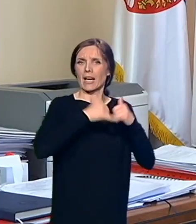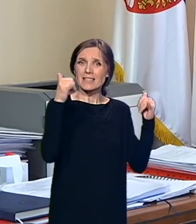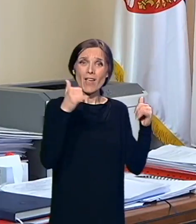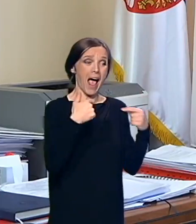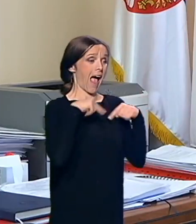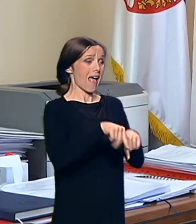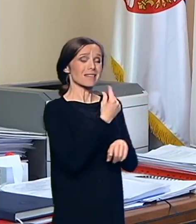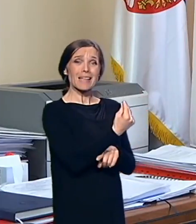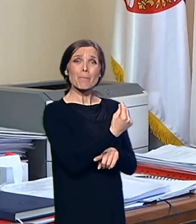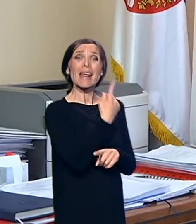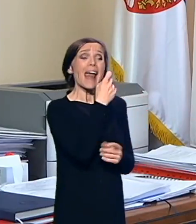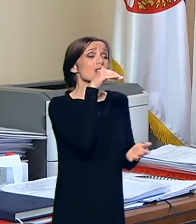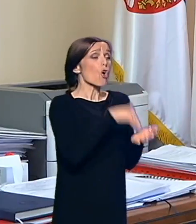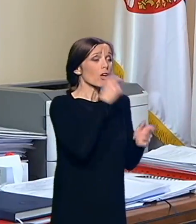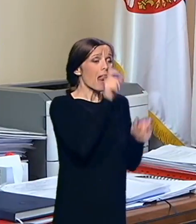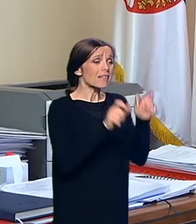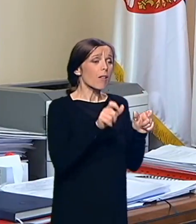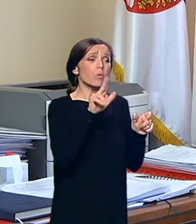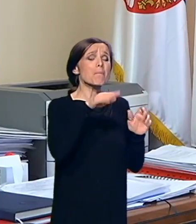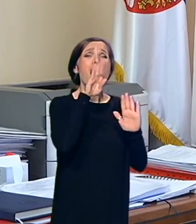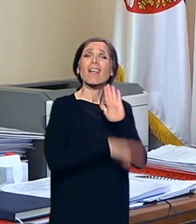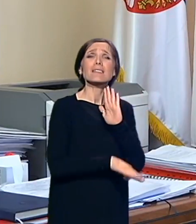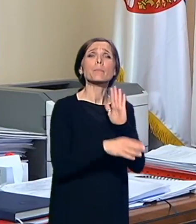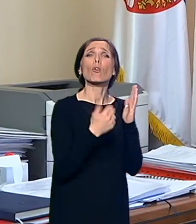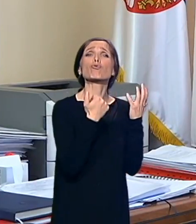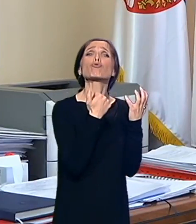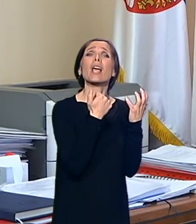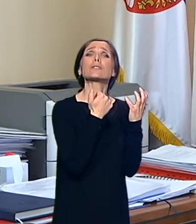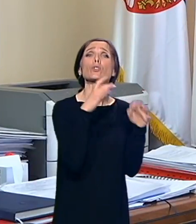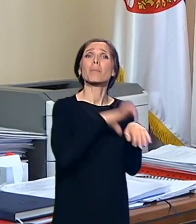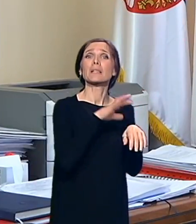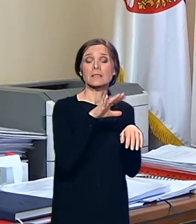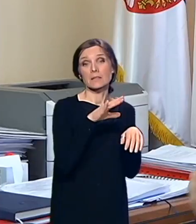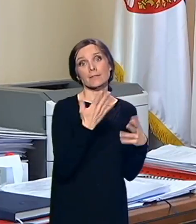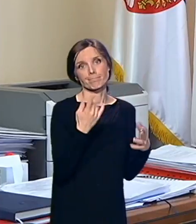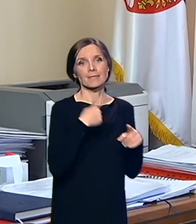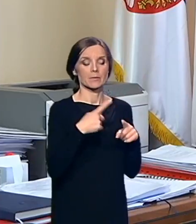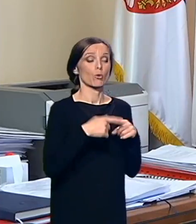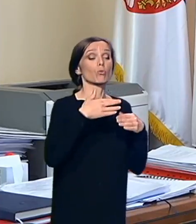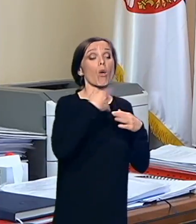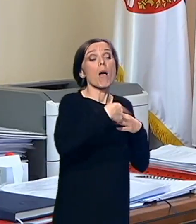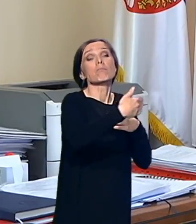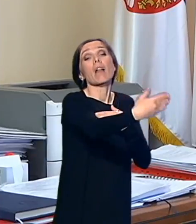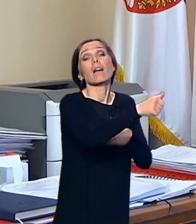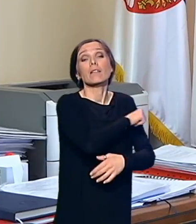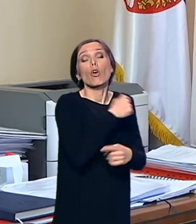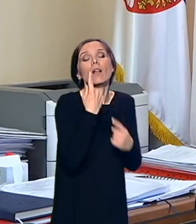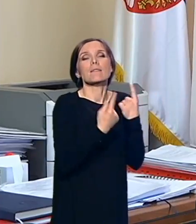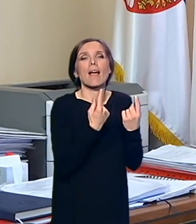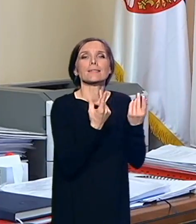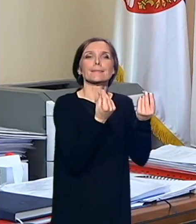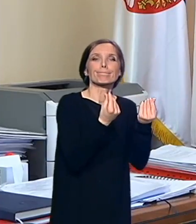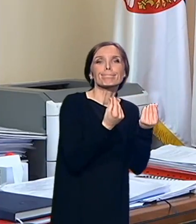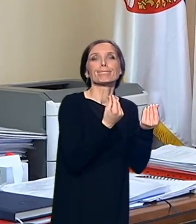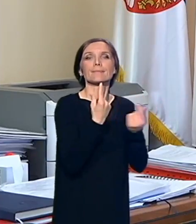negde ispod 600 na 100.000, tako da ćemo i narednih godina, u zavisnosti od ekonomske situacije,